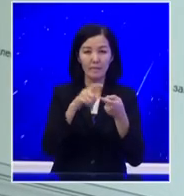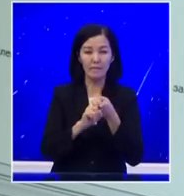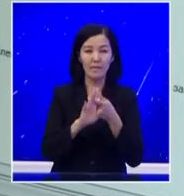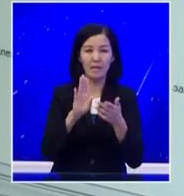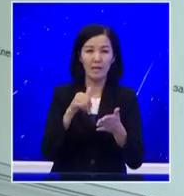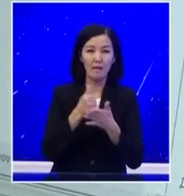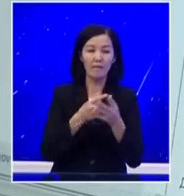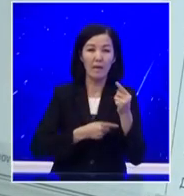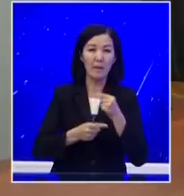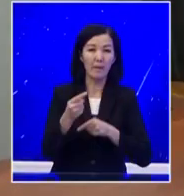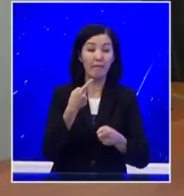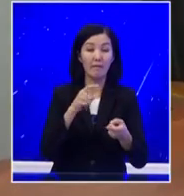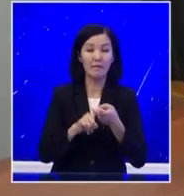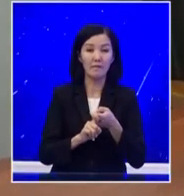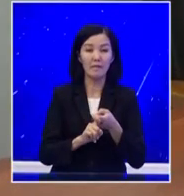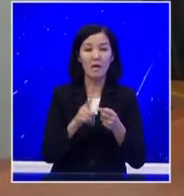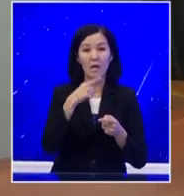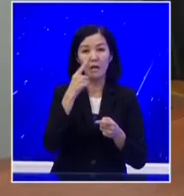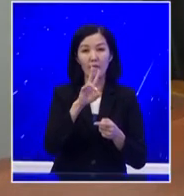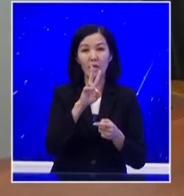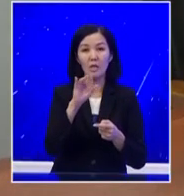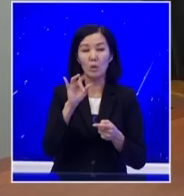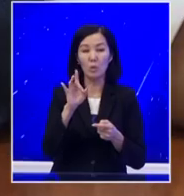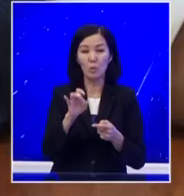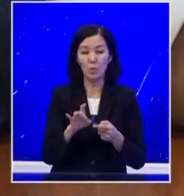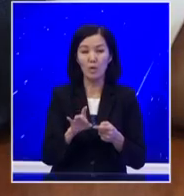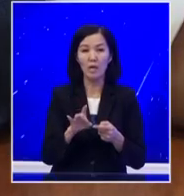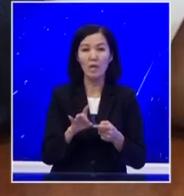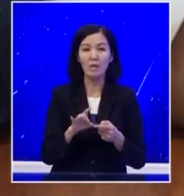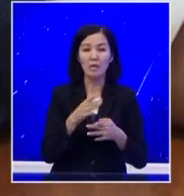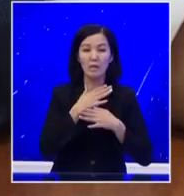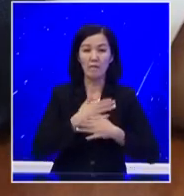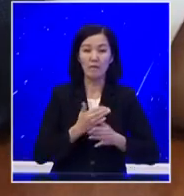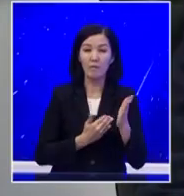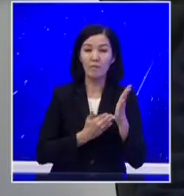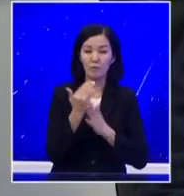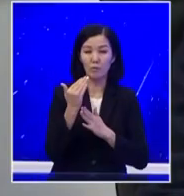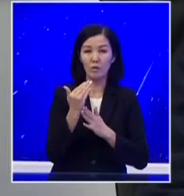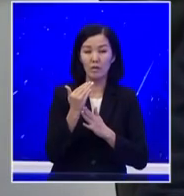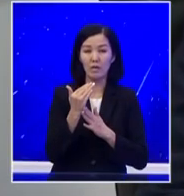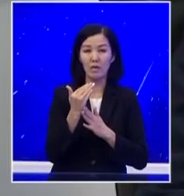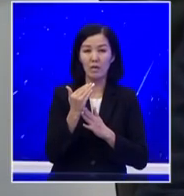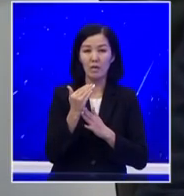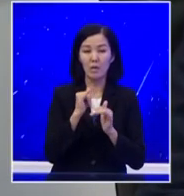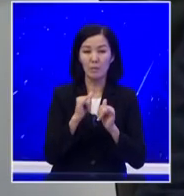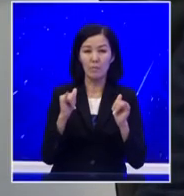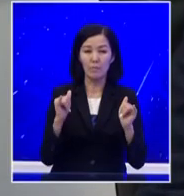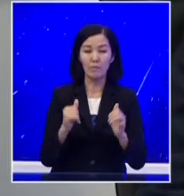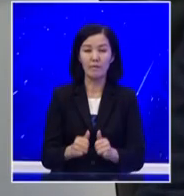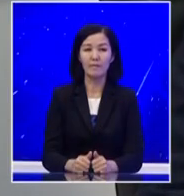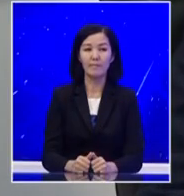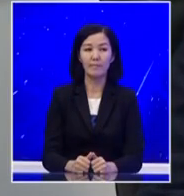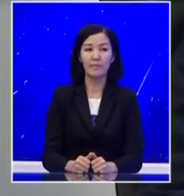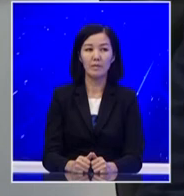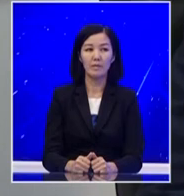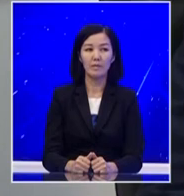обратная связь говорит нур которую вывел уровень взаимодействия на довольно высокую ступень я публично вил